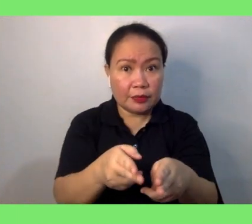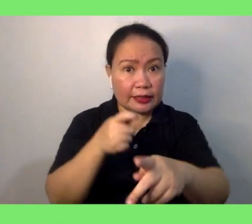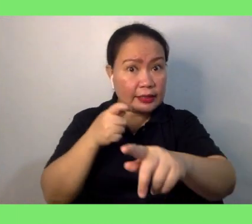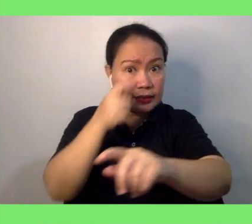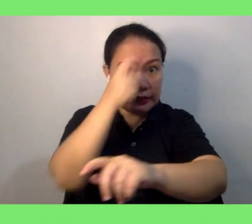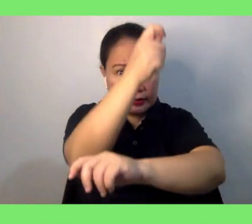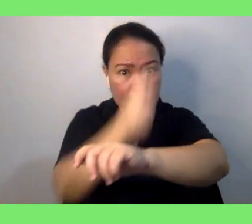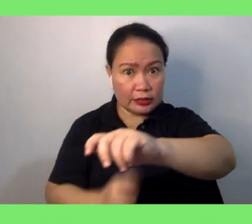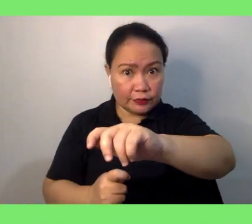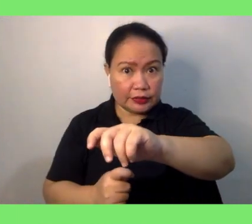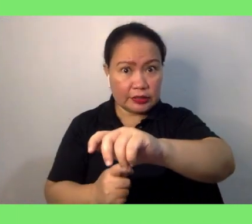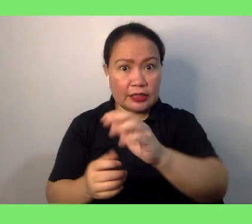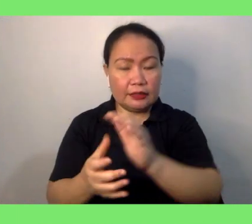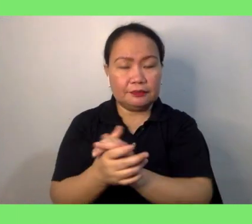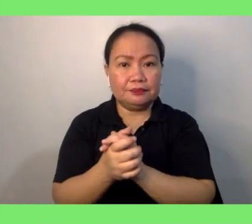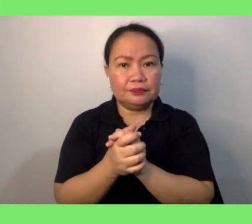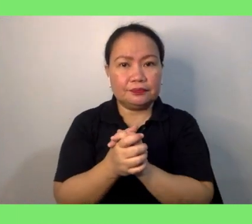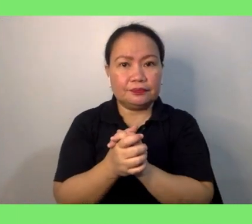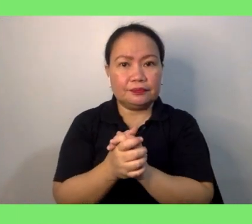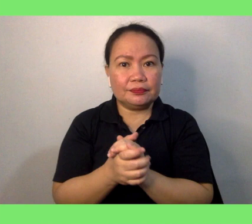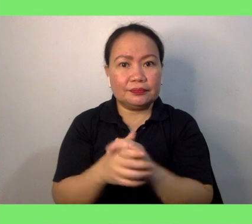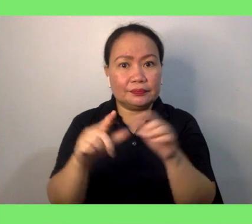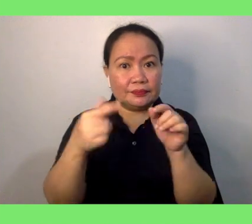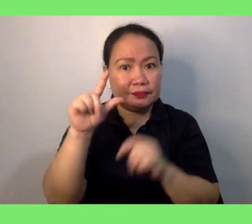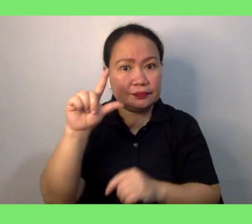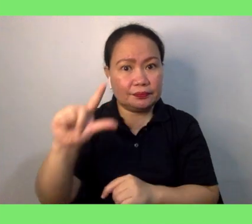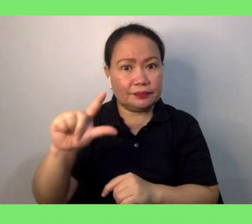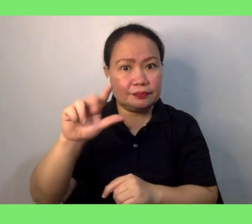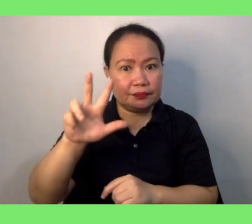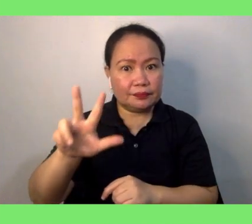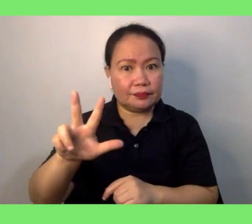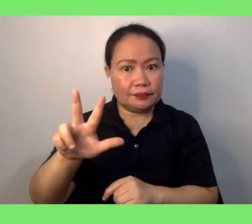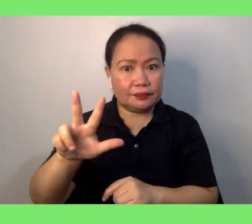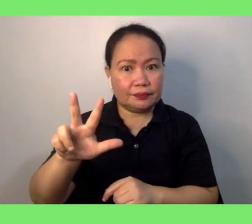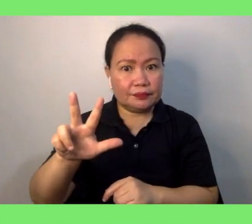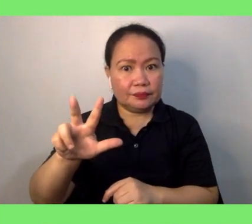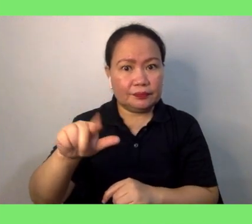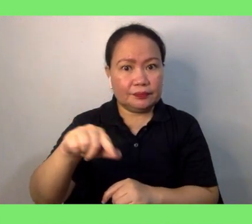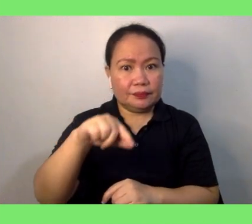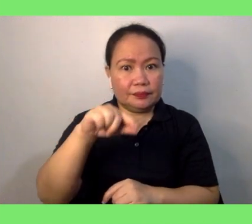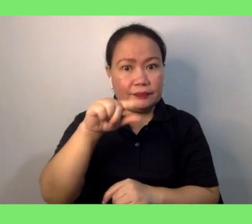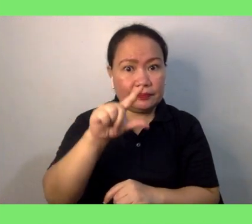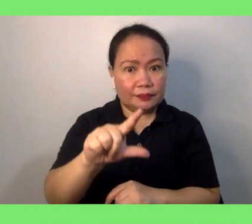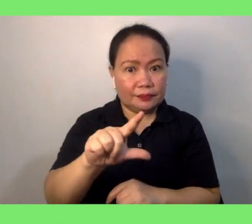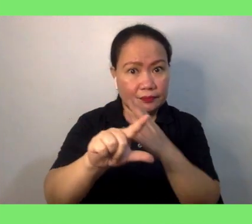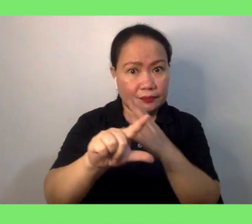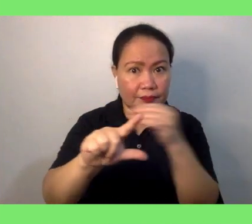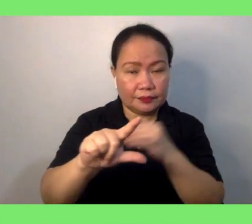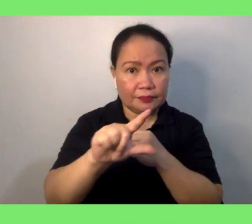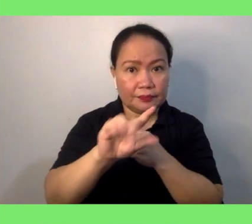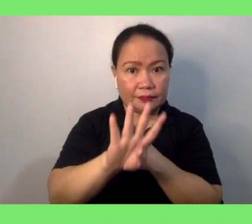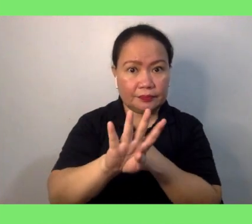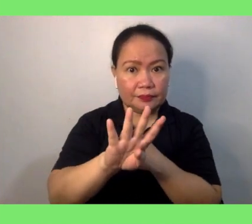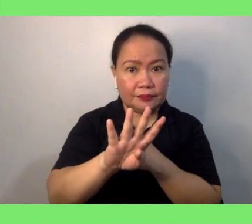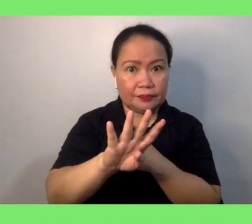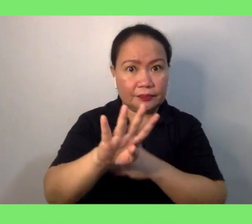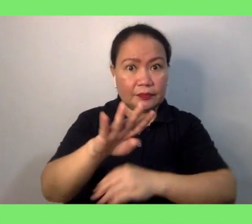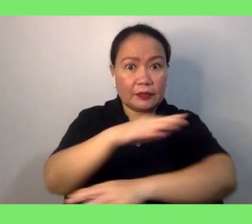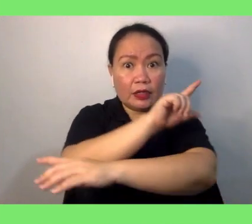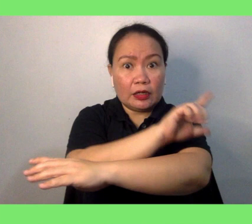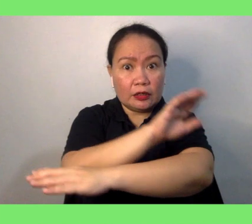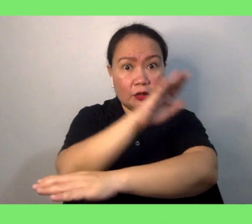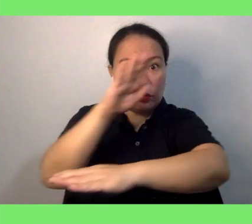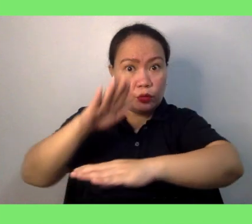isa-isahin natin. So, angle 3 and angle 4 are form a linear pair.